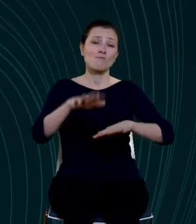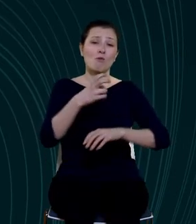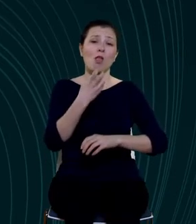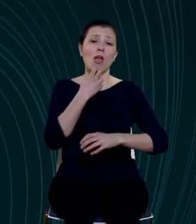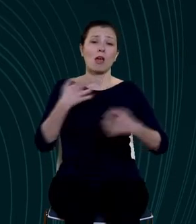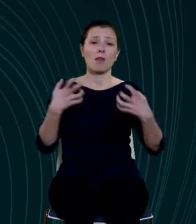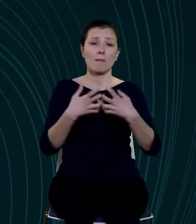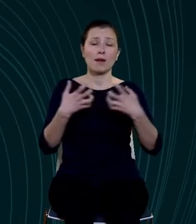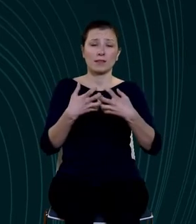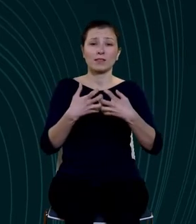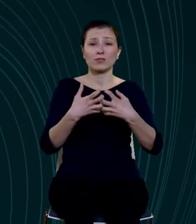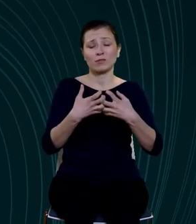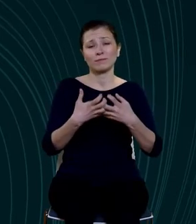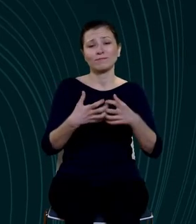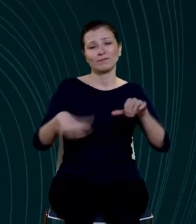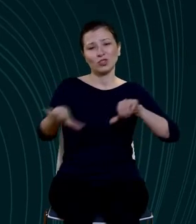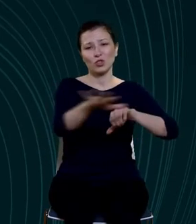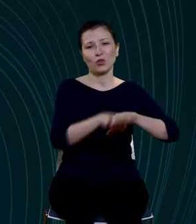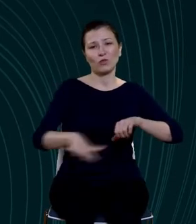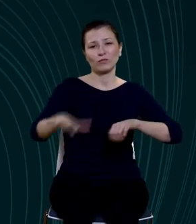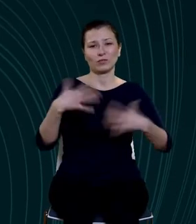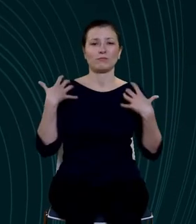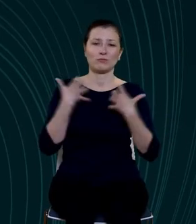w środowisku.